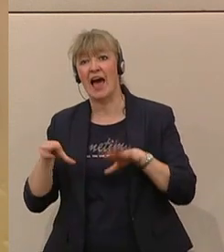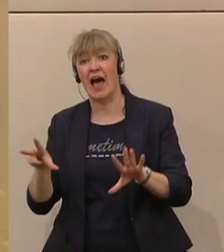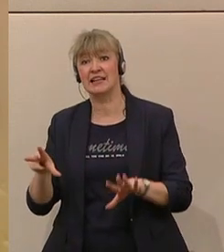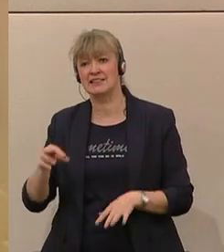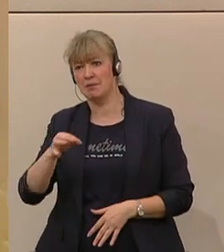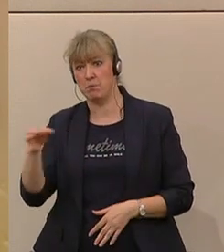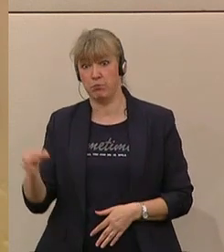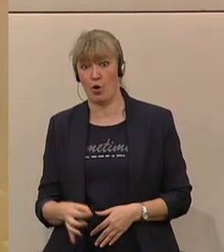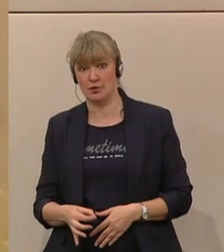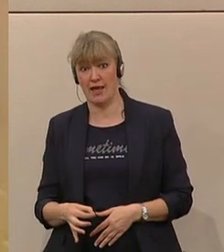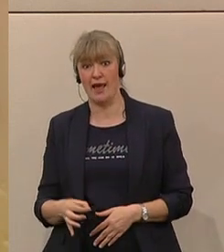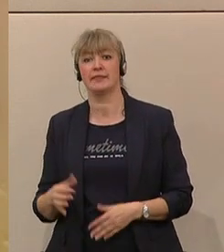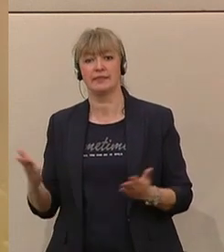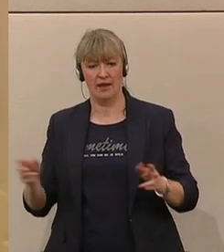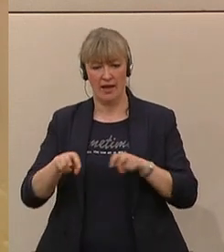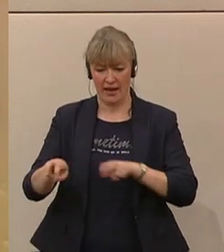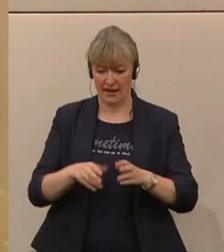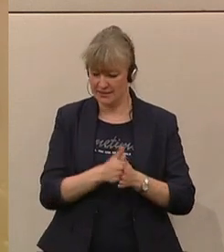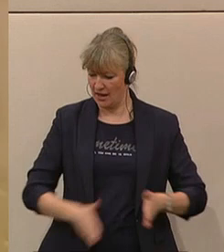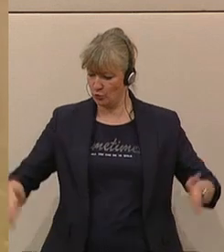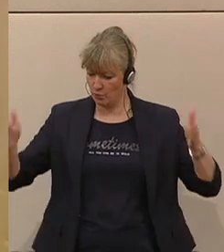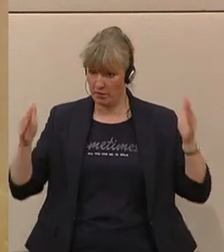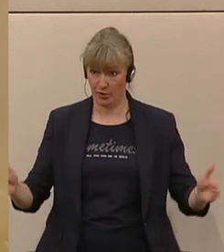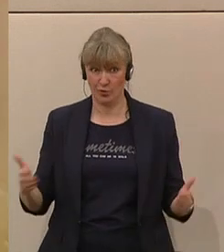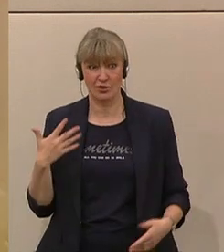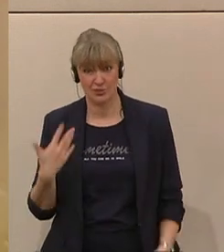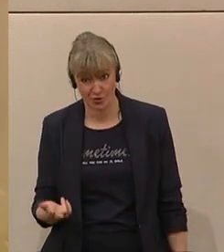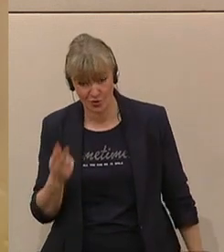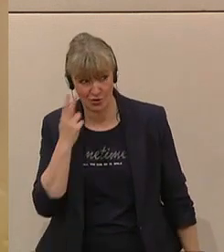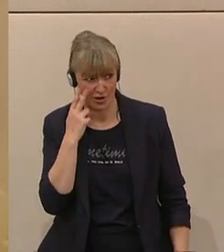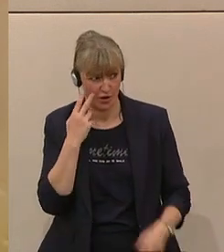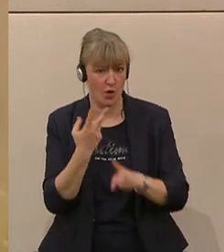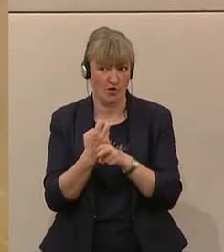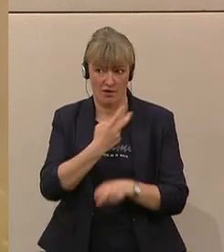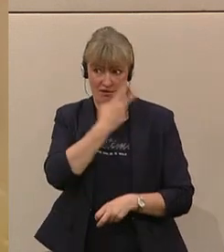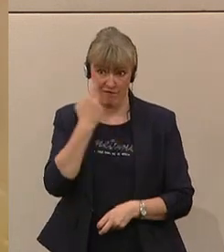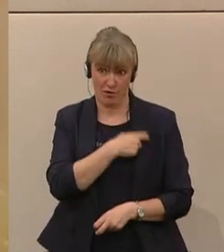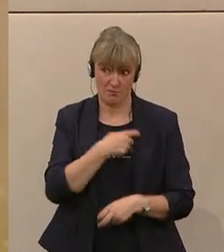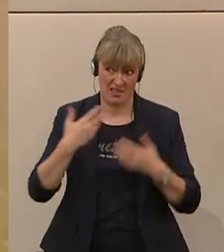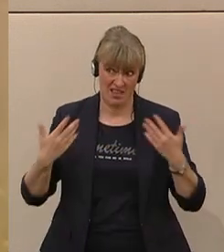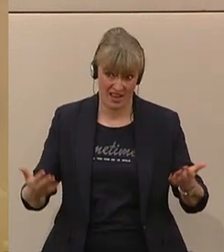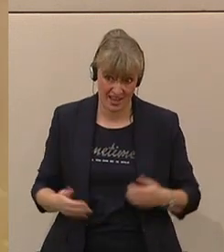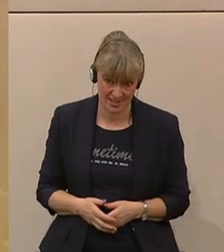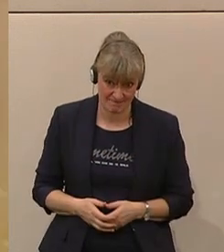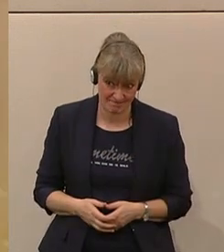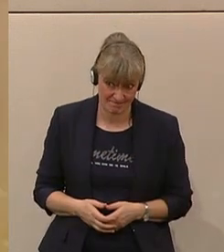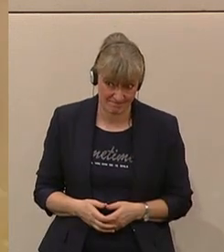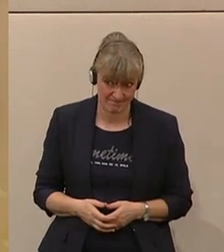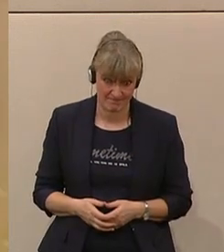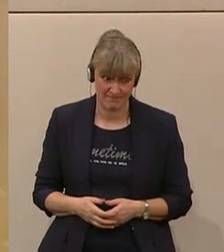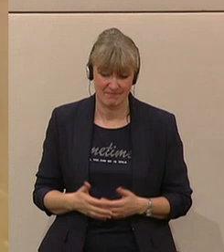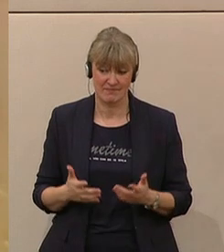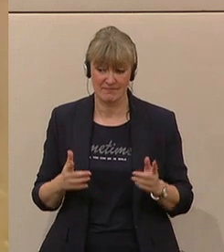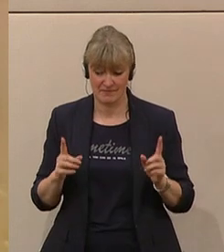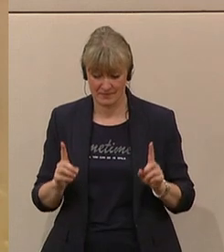618% über eine Legislaturperiode. So schaut es aus mit der Österreichischen Volkspartei. Und da